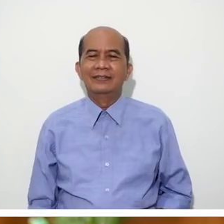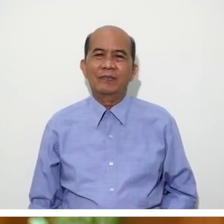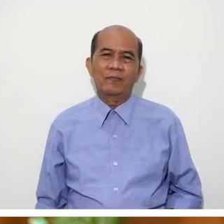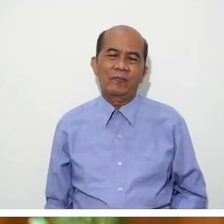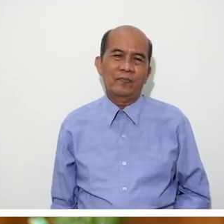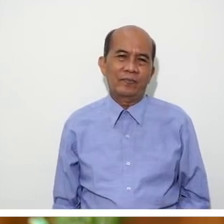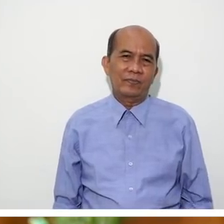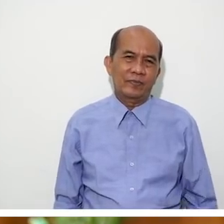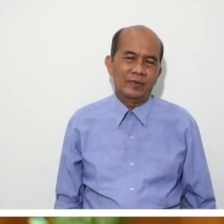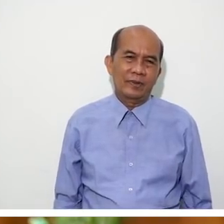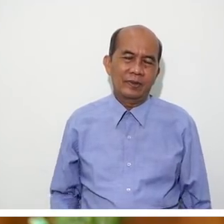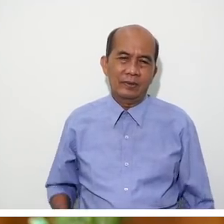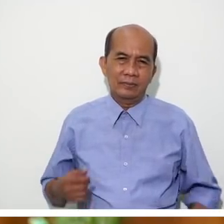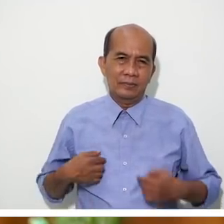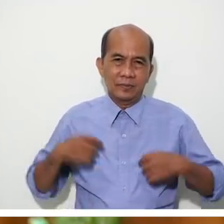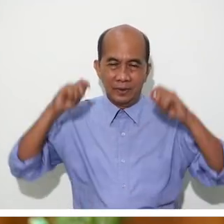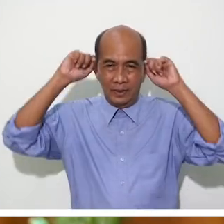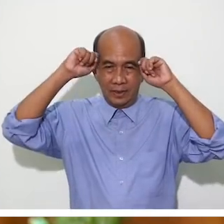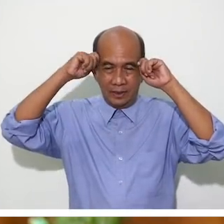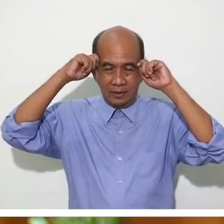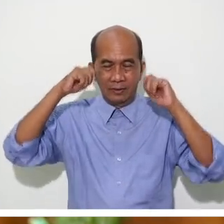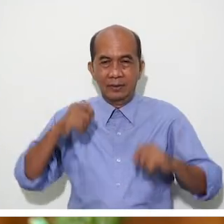Saya teringat dengan sebuah peristiwa.